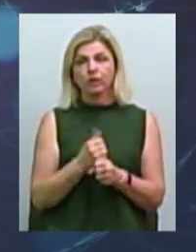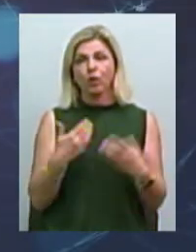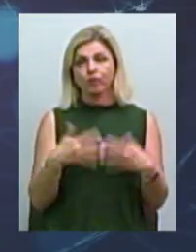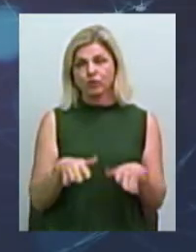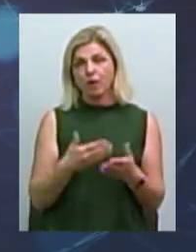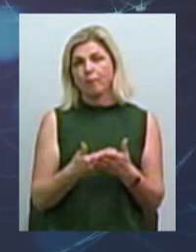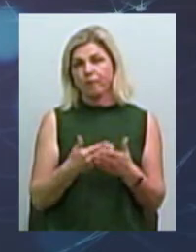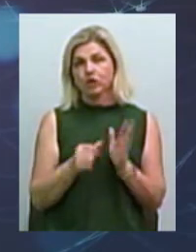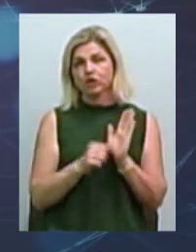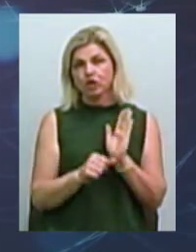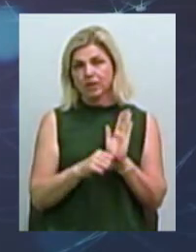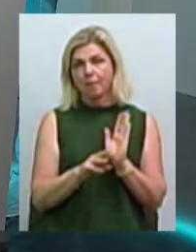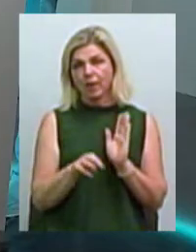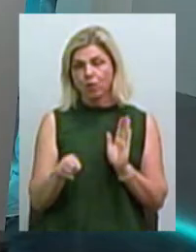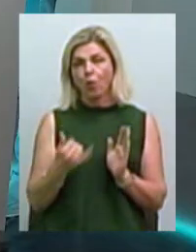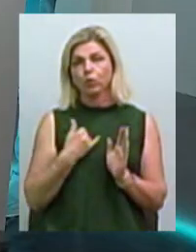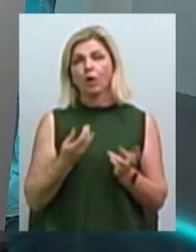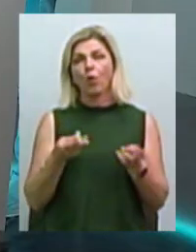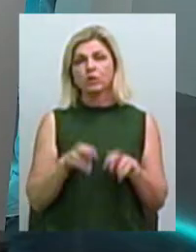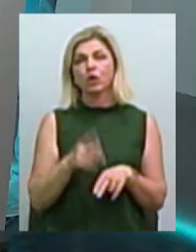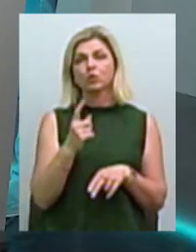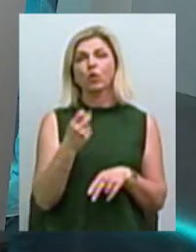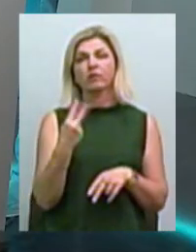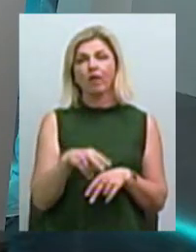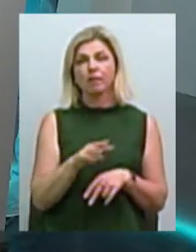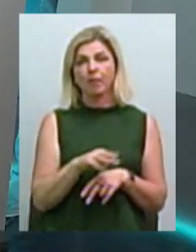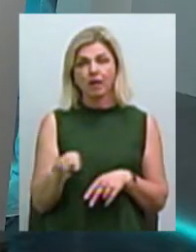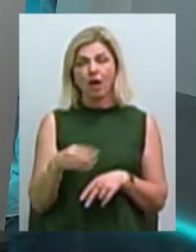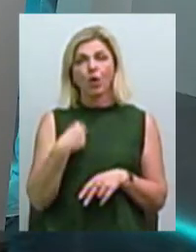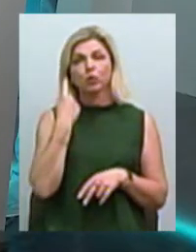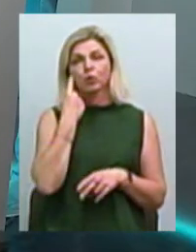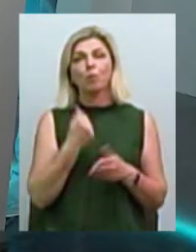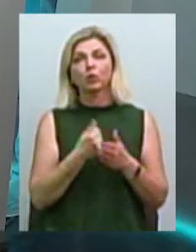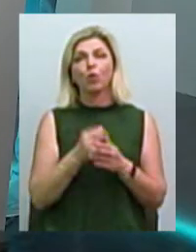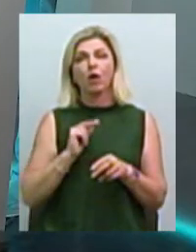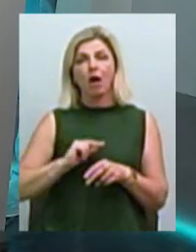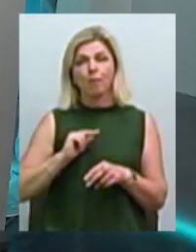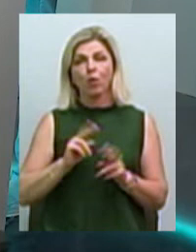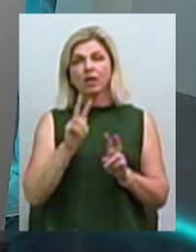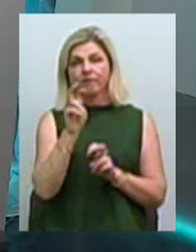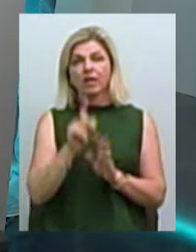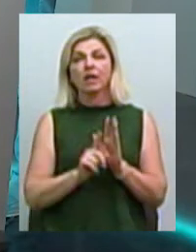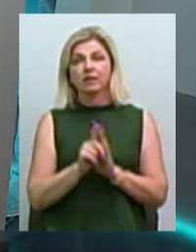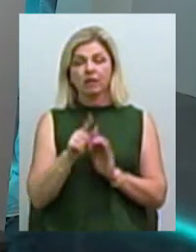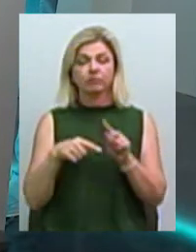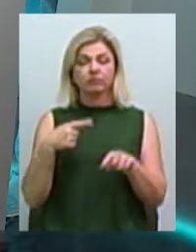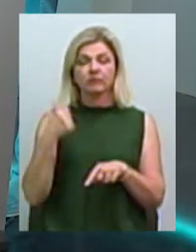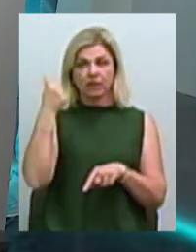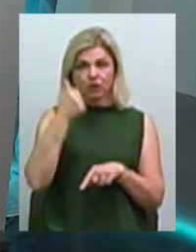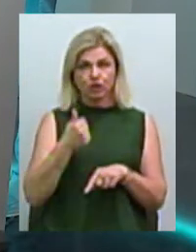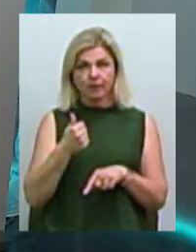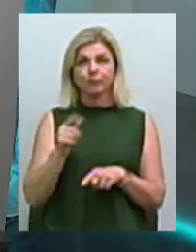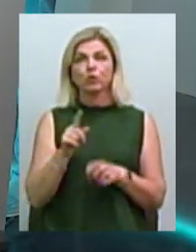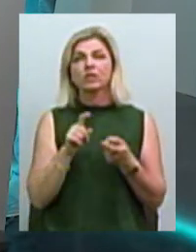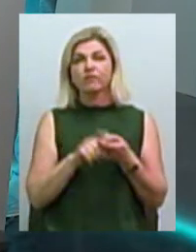понад 60 мільйонів. У нас залишається 120 мільйонів. Я думаю, до роботи підрядник приступить вже на наступному тижні. Це що